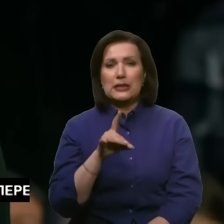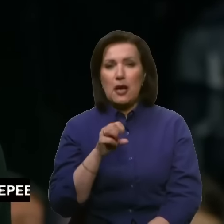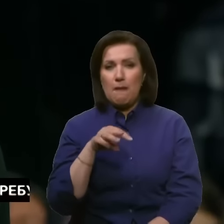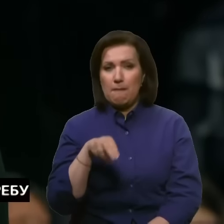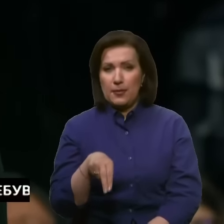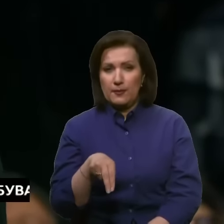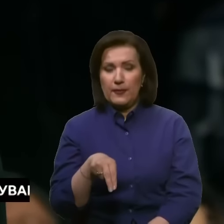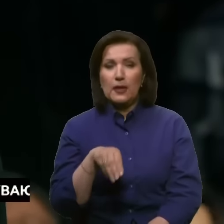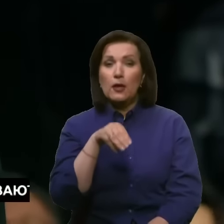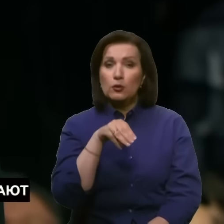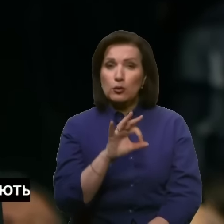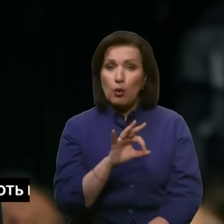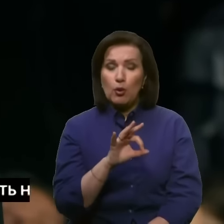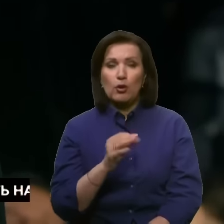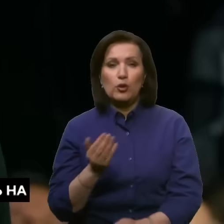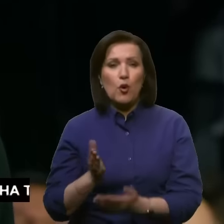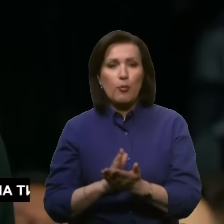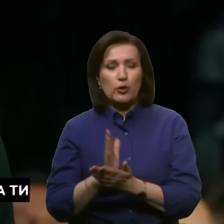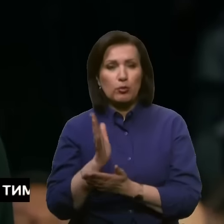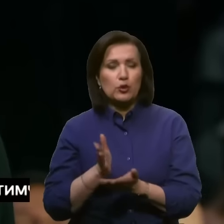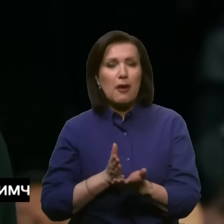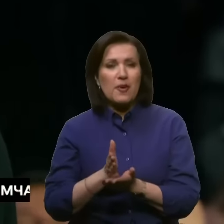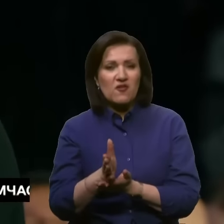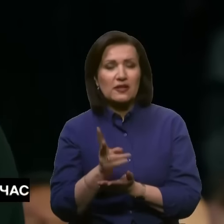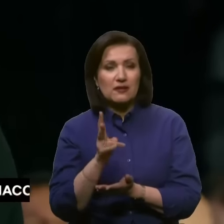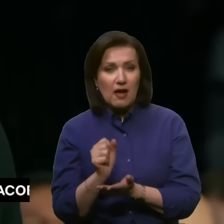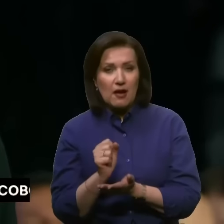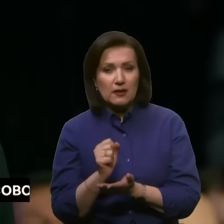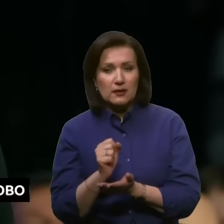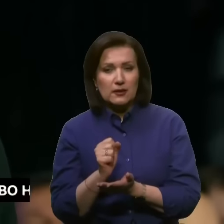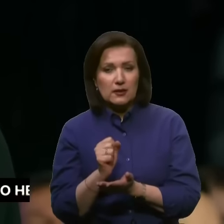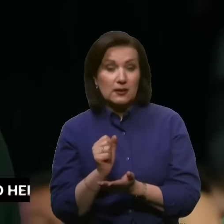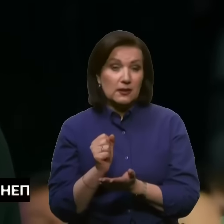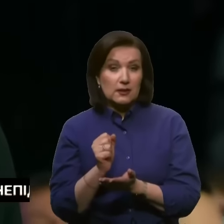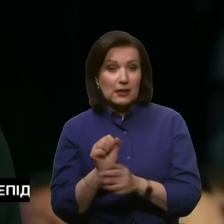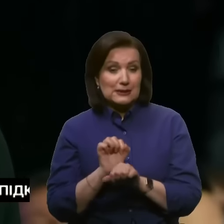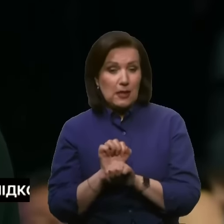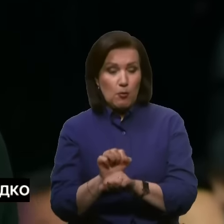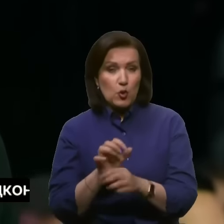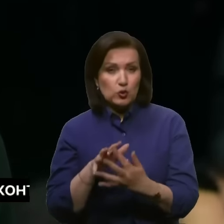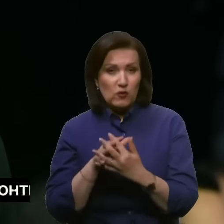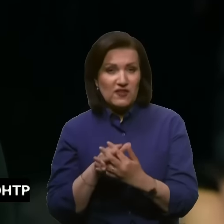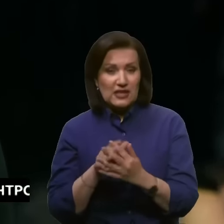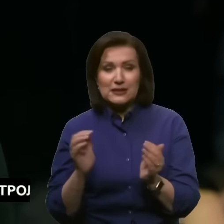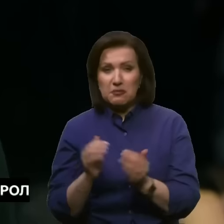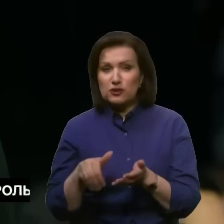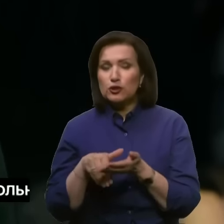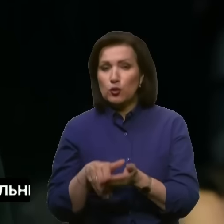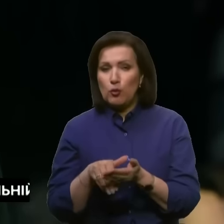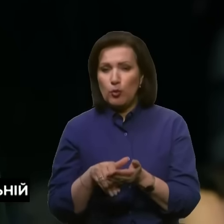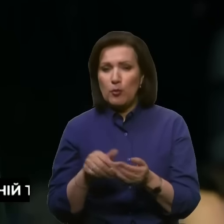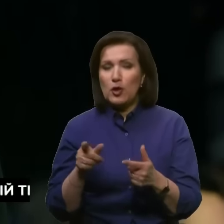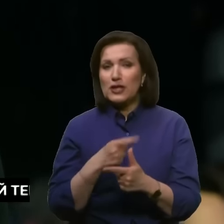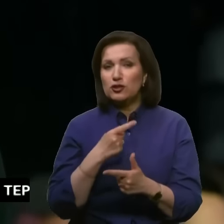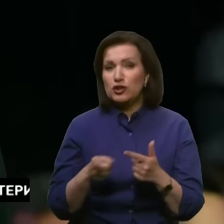Трамп, то його політика буде направлена на, так скажемо, заморозку війни і зменшення допомоги.